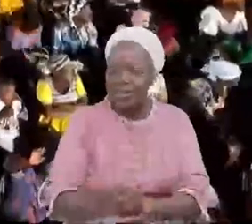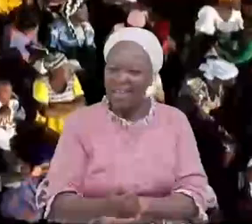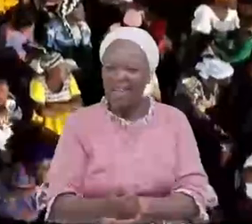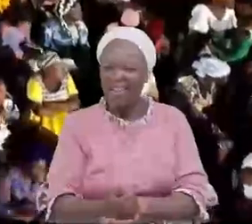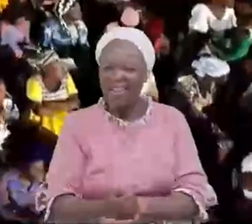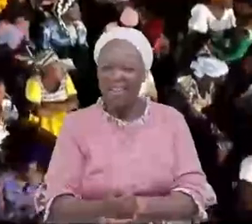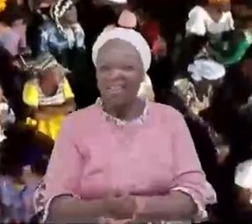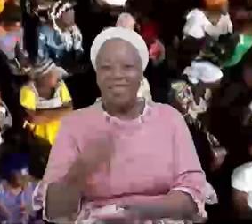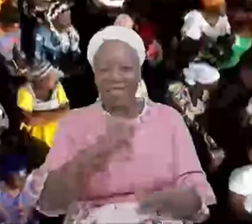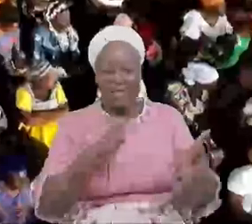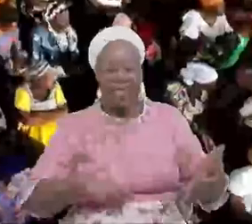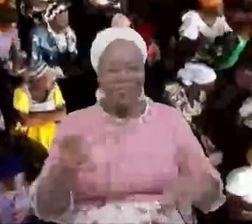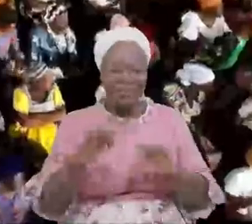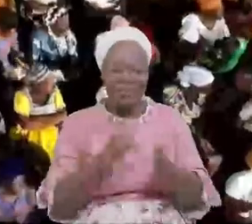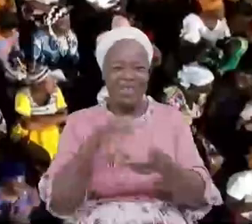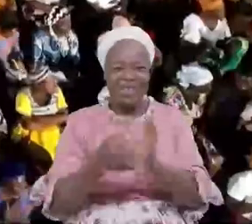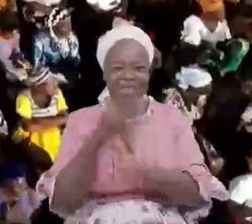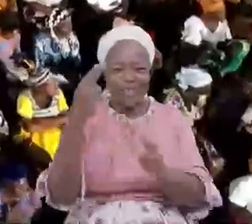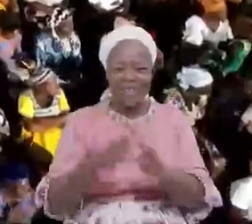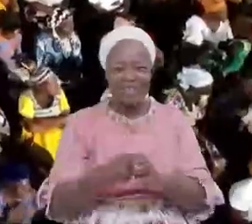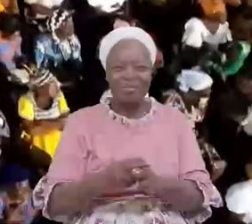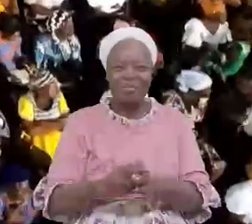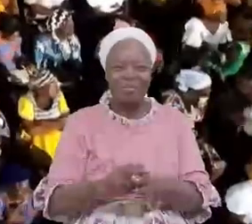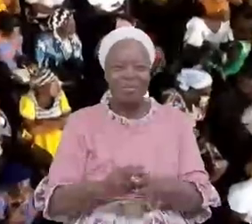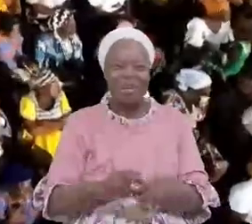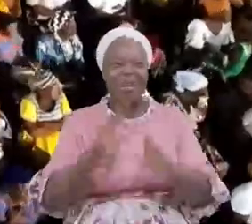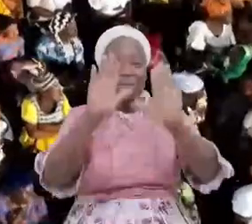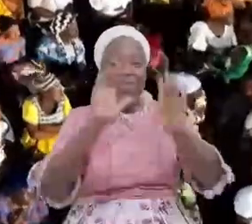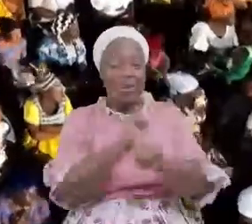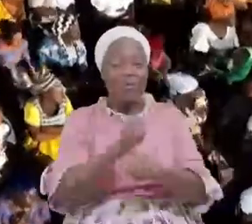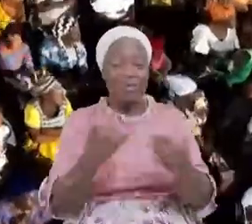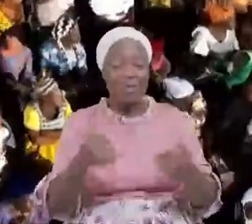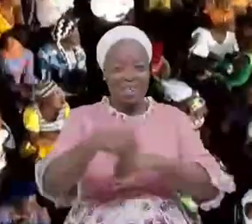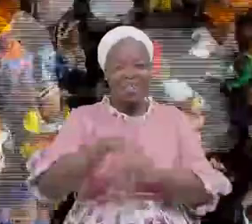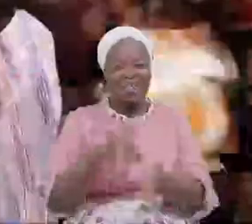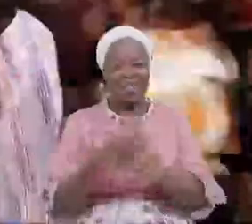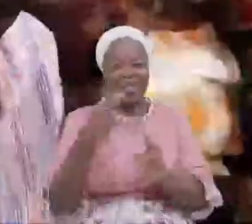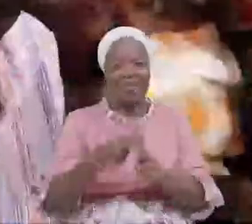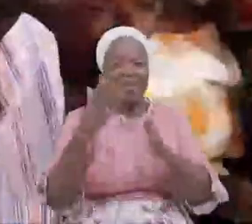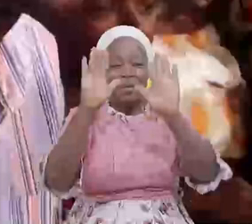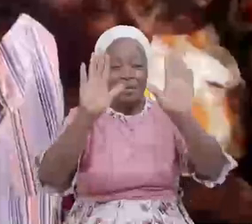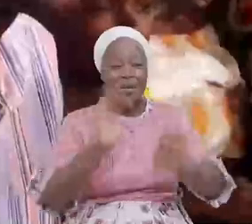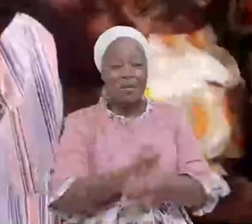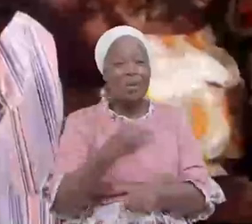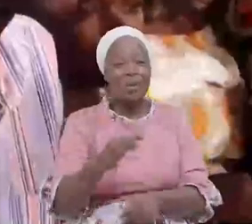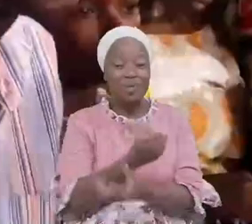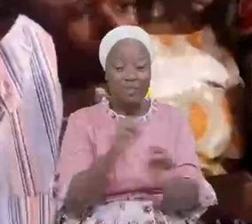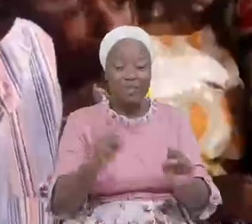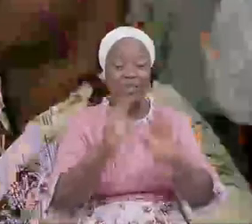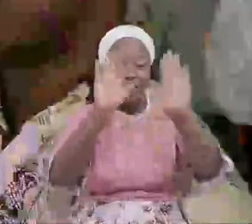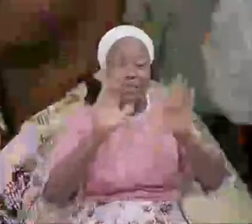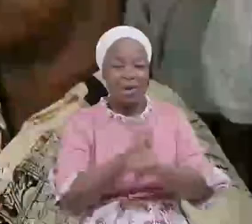Et le Seigneur le fera. Les miracles ce soir. Miracle de salut. Miracle de